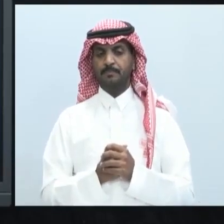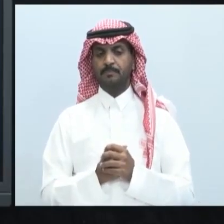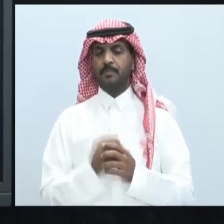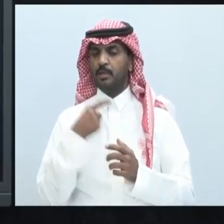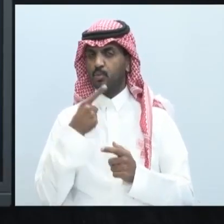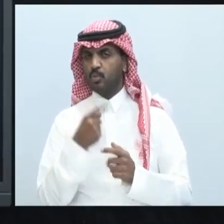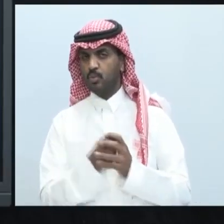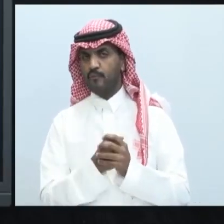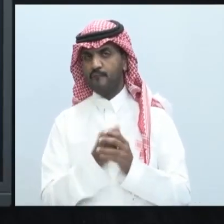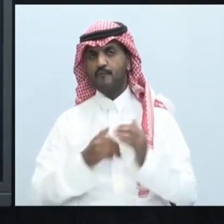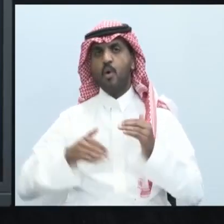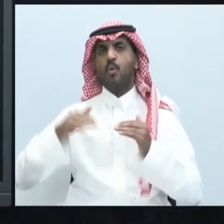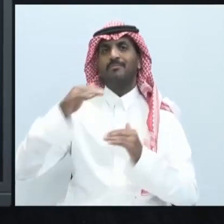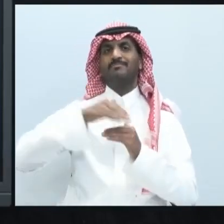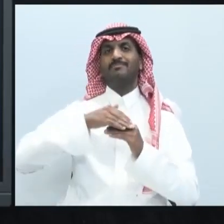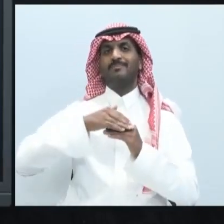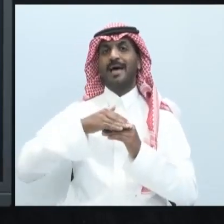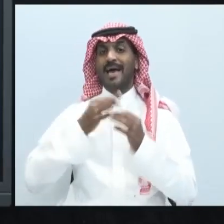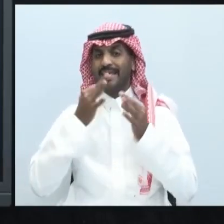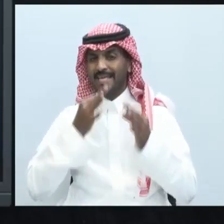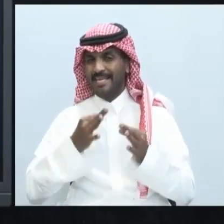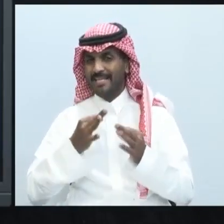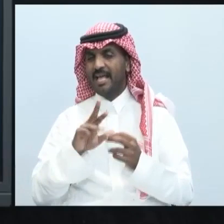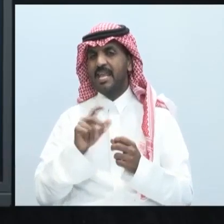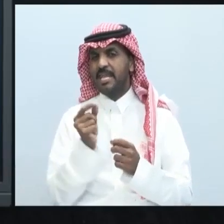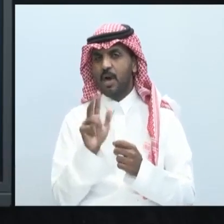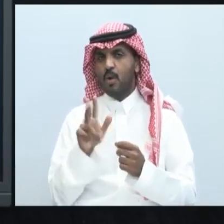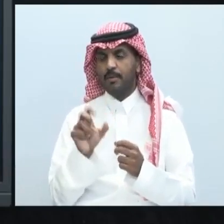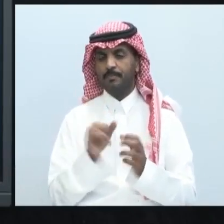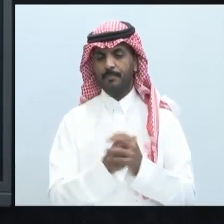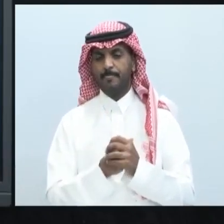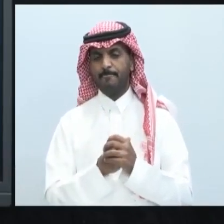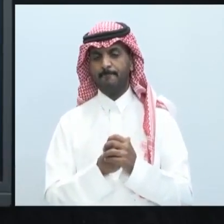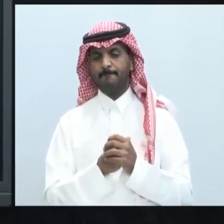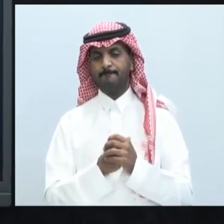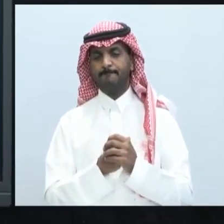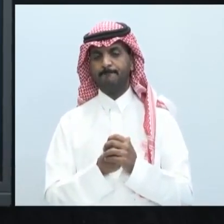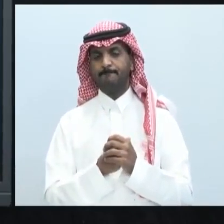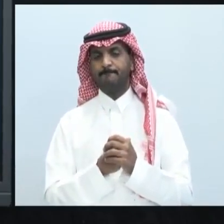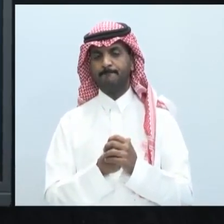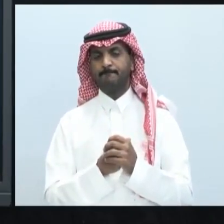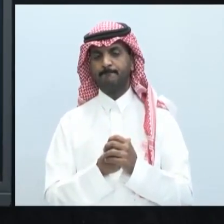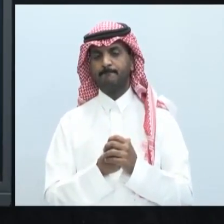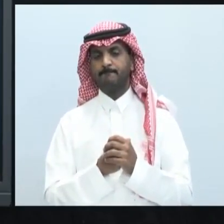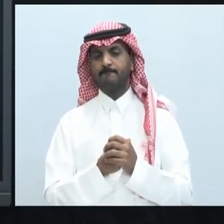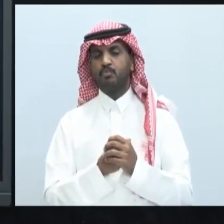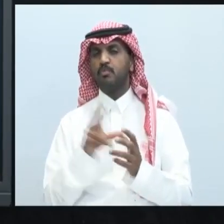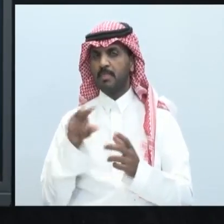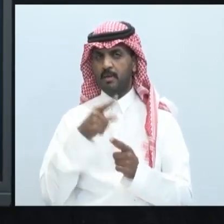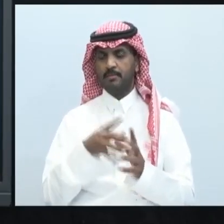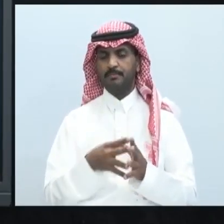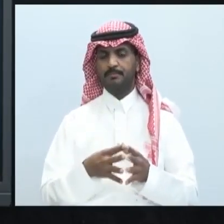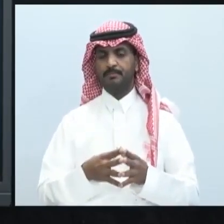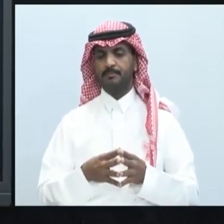نذكر ونقول فوق مملكه حقيه يتنوكما هو المثال واضح امامكم الان ناتي ونضرب مجموعه من الامثله مثل الان